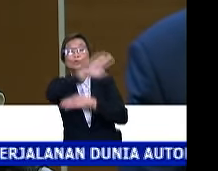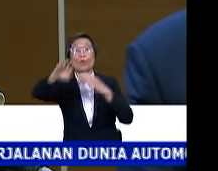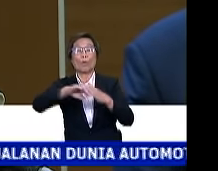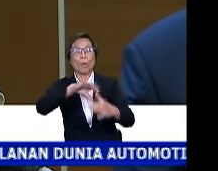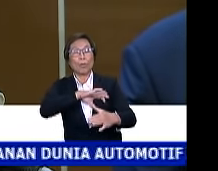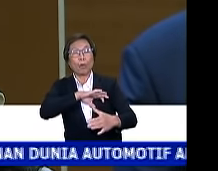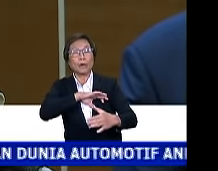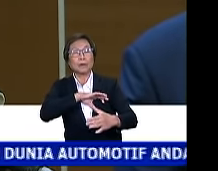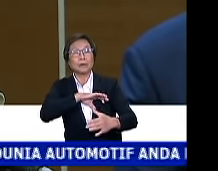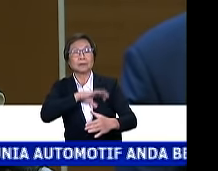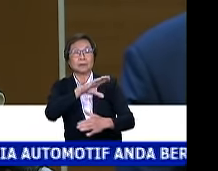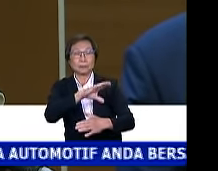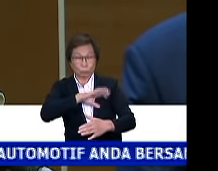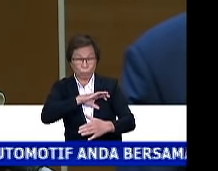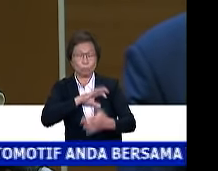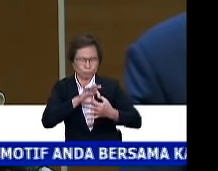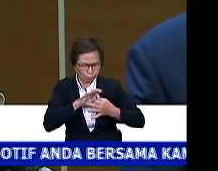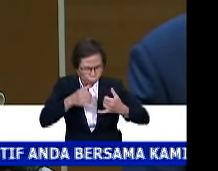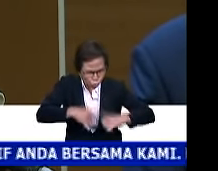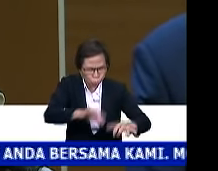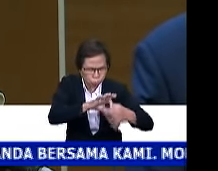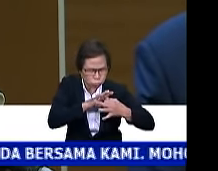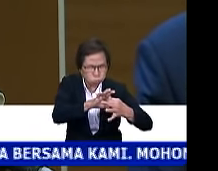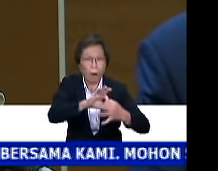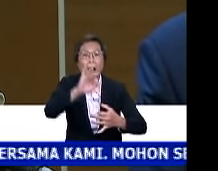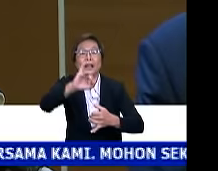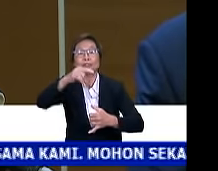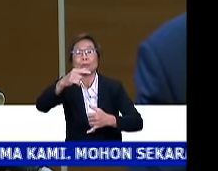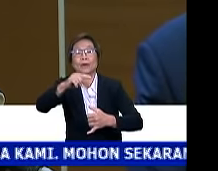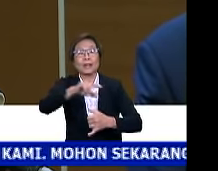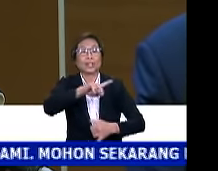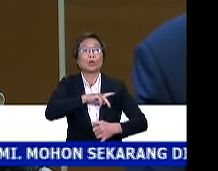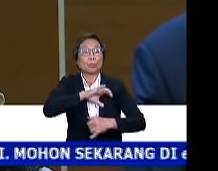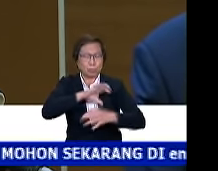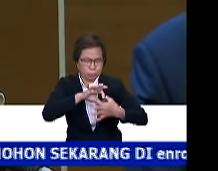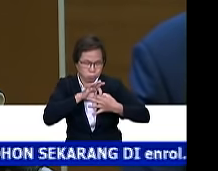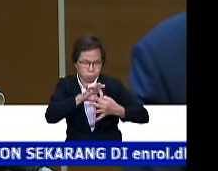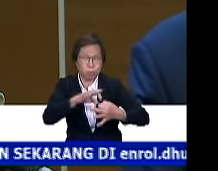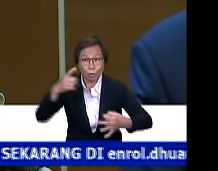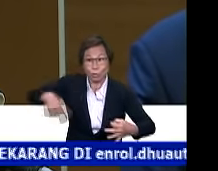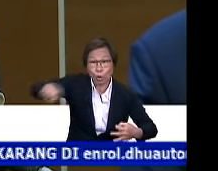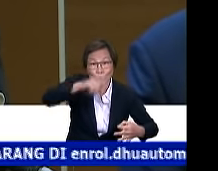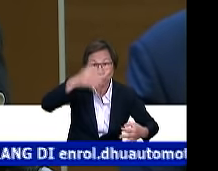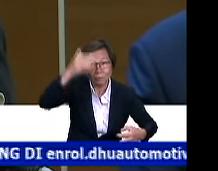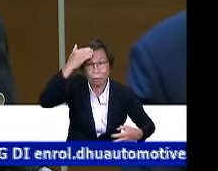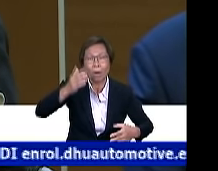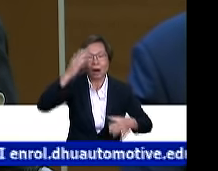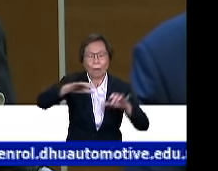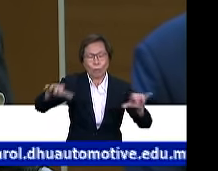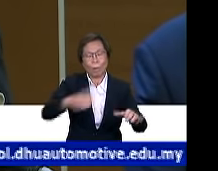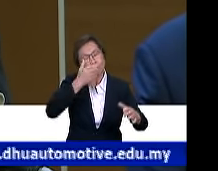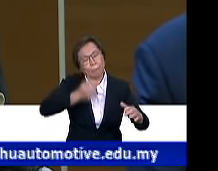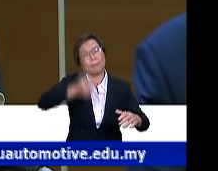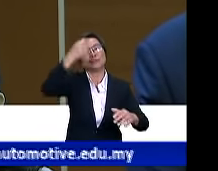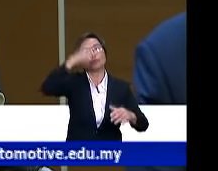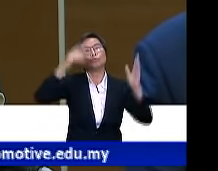terus bekerjasama dengan IGP yang kita semua sedia maklum akan juga melakukan sesuatu yang